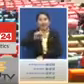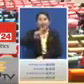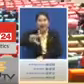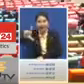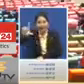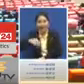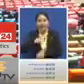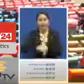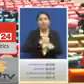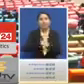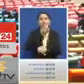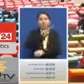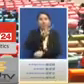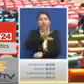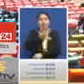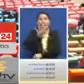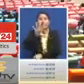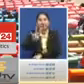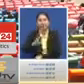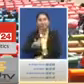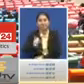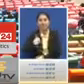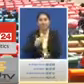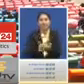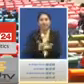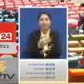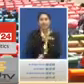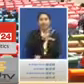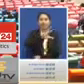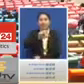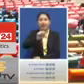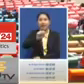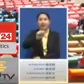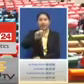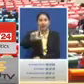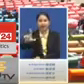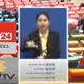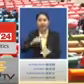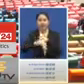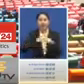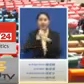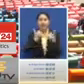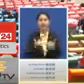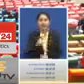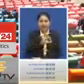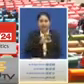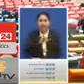ปี57ท่านเข้ามาเป็นนายกปี57มี 300,000 ล้านปีนี้ 900,000 ล้านเพิ่มขึ้น